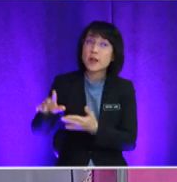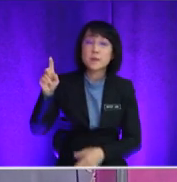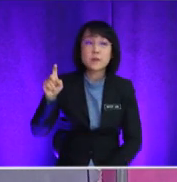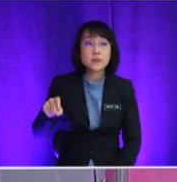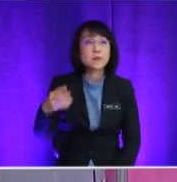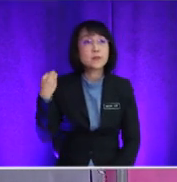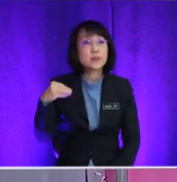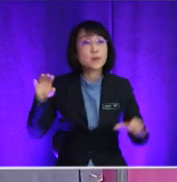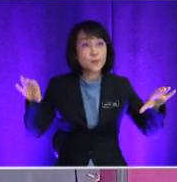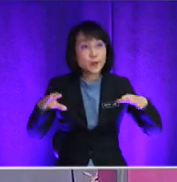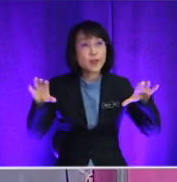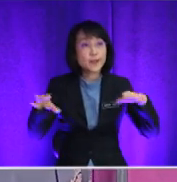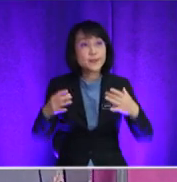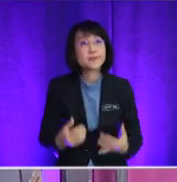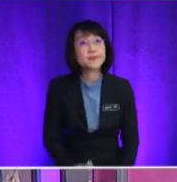lakukan